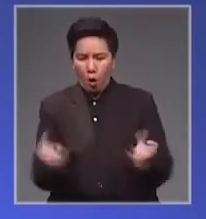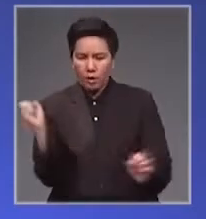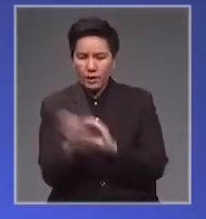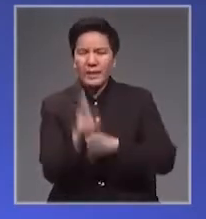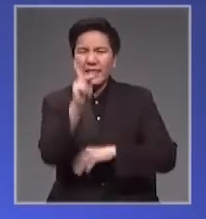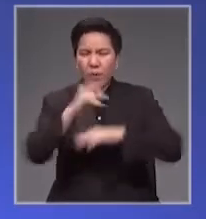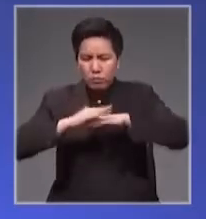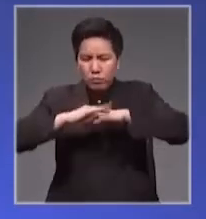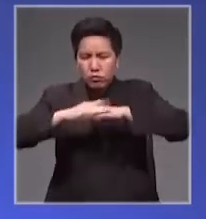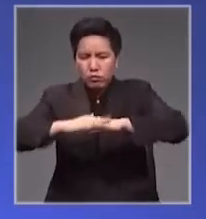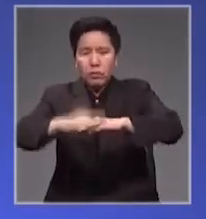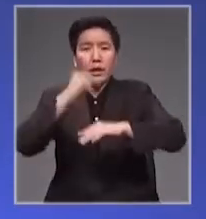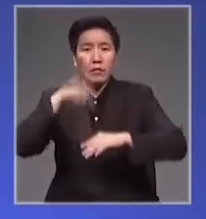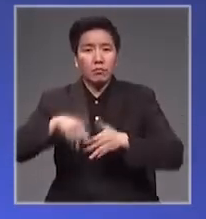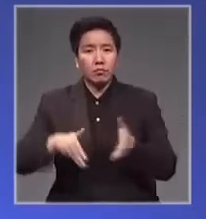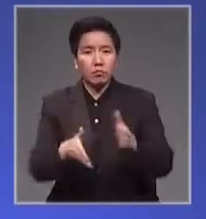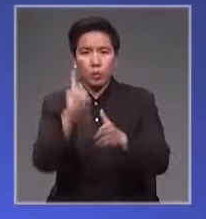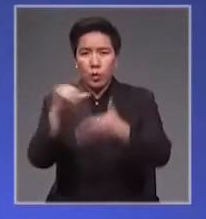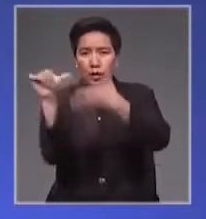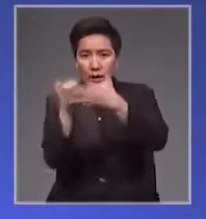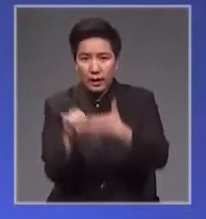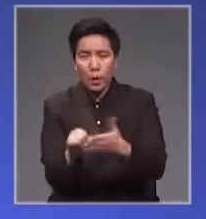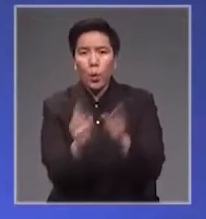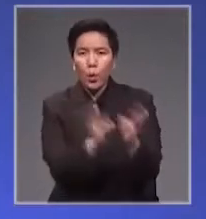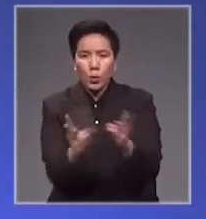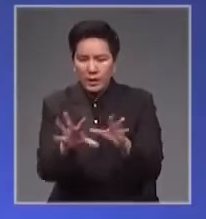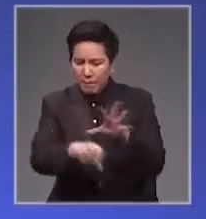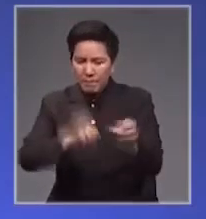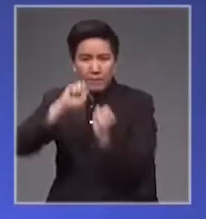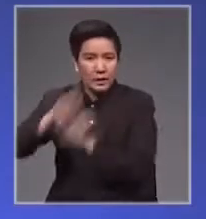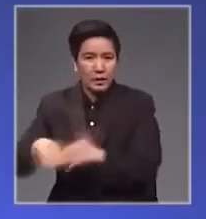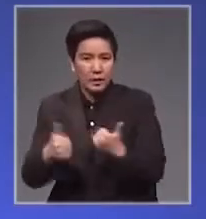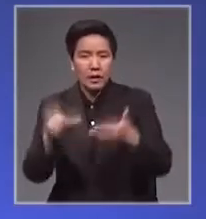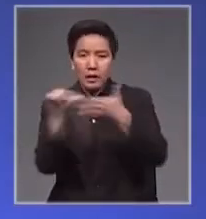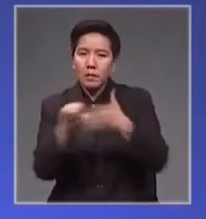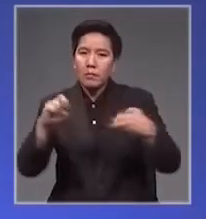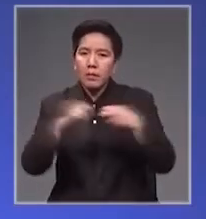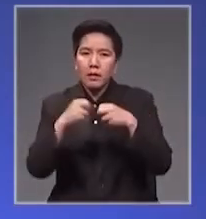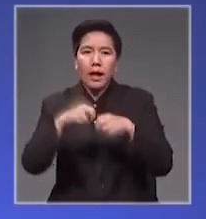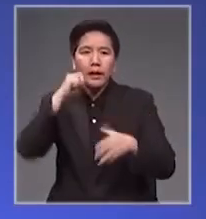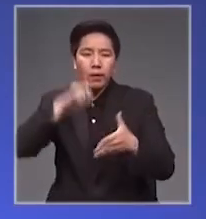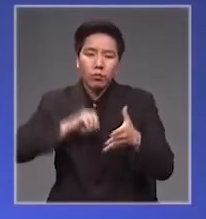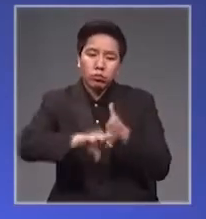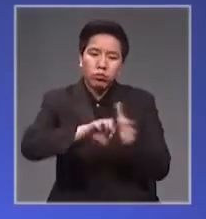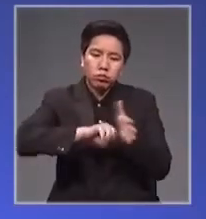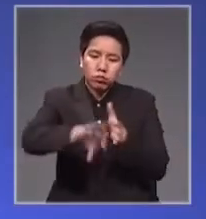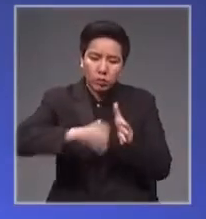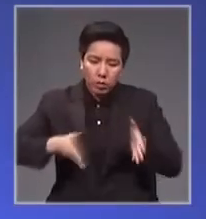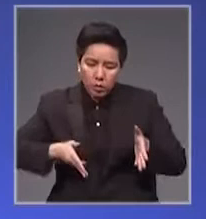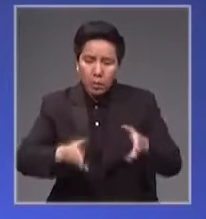และอื่นๆนะครับที่เราต้องร่วมมือกันหามาตรการดำเนินการให้ได้เพราะเป็นปัญหาที่ทำให้ระบบระบายน้ำส่งน้ำกระจายน้ำมีปัญ